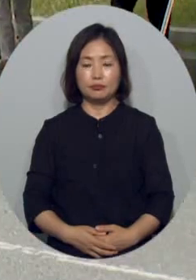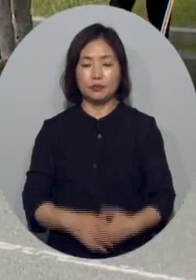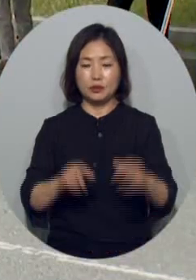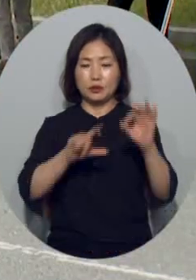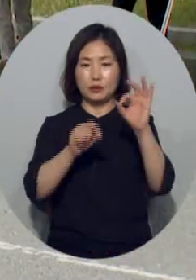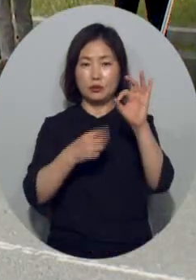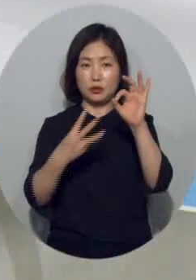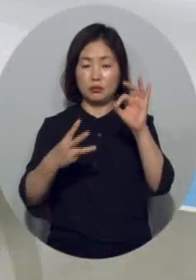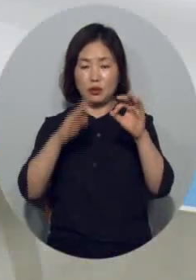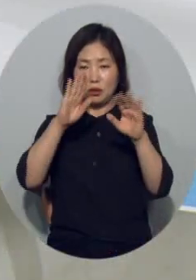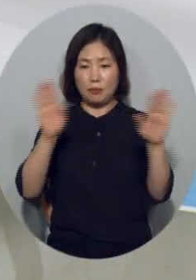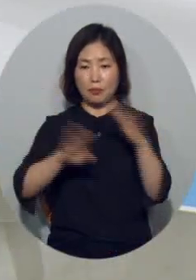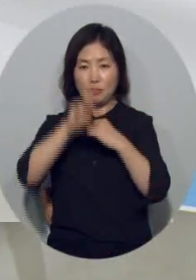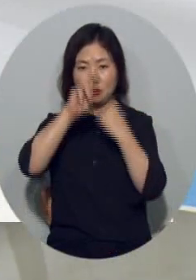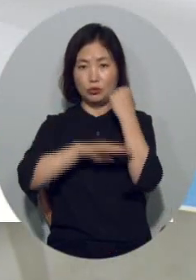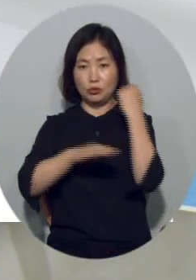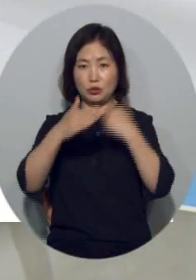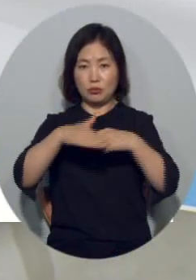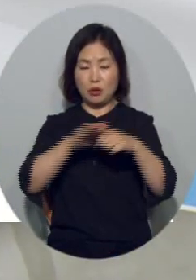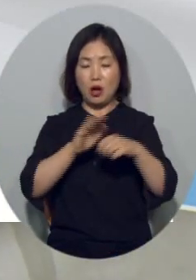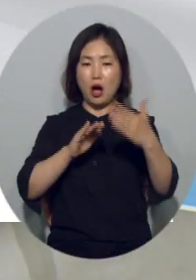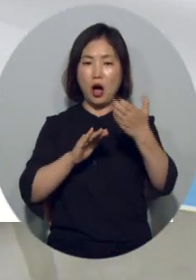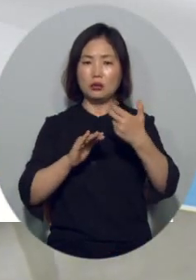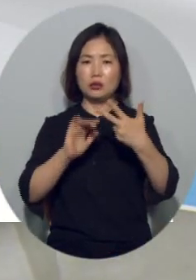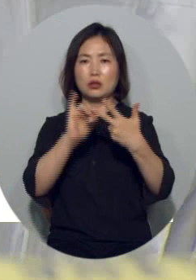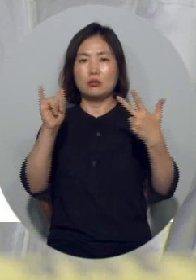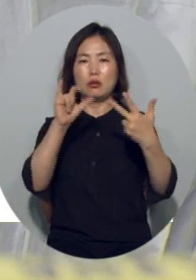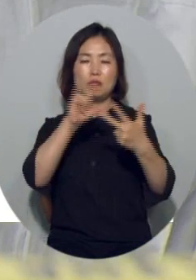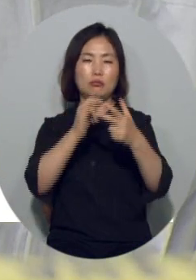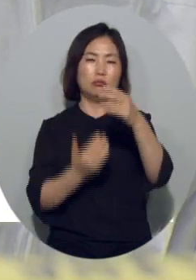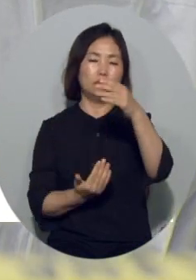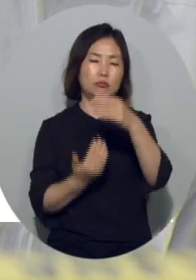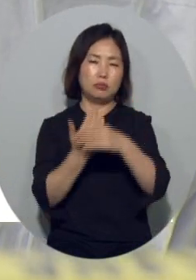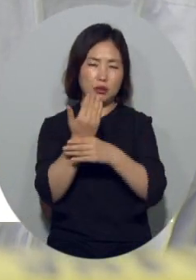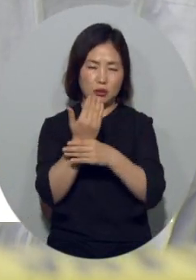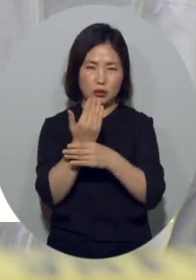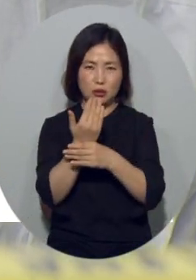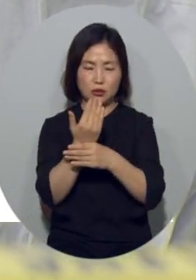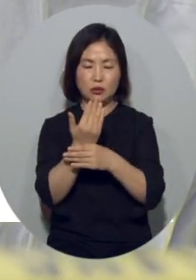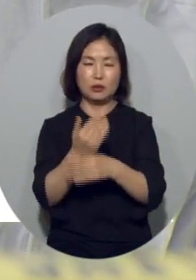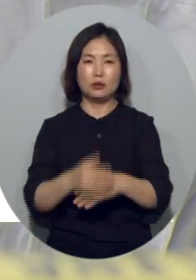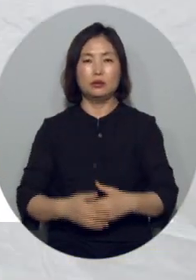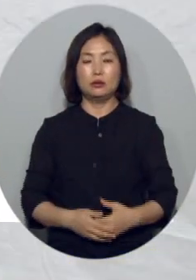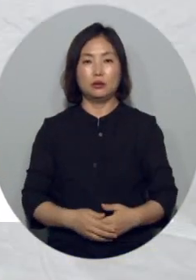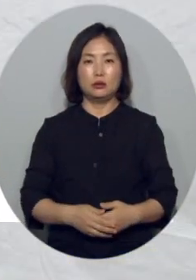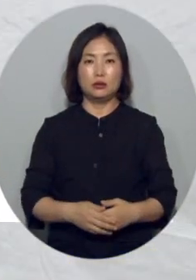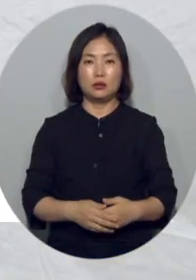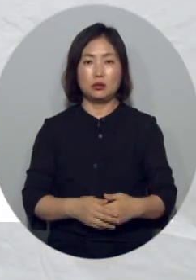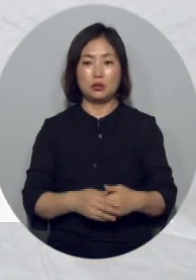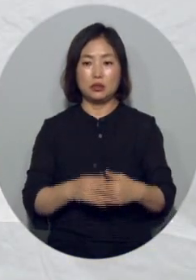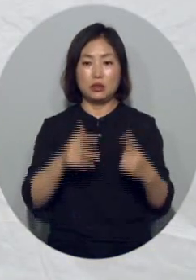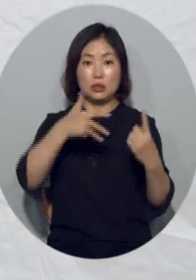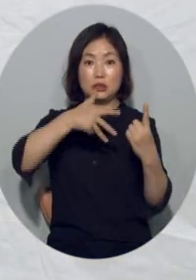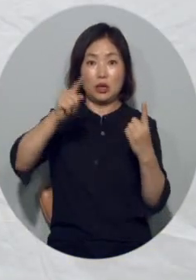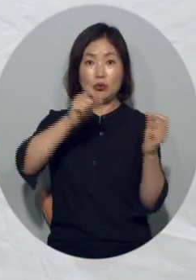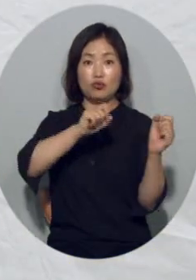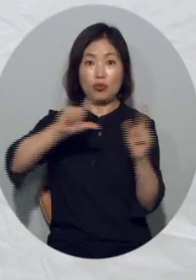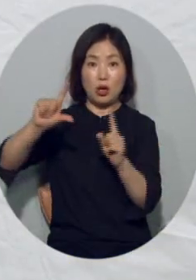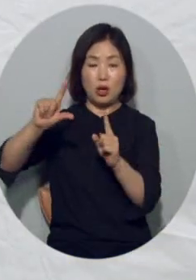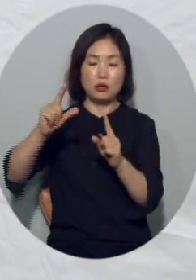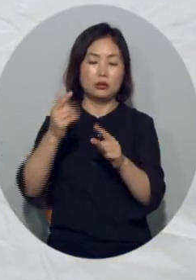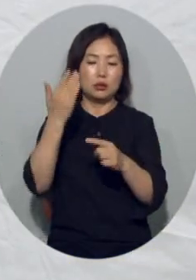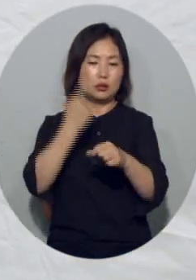10월 3일 0시 기준 경북에서 97명의 코로나19 신규 확진자가 생겼습니다. 1차 대유행이